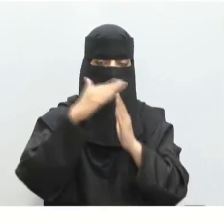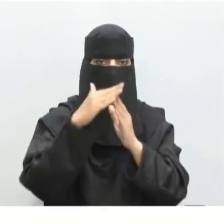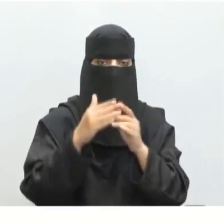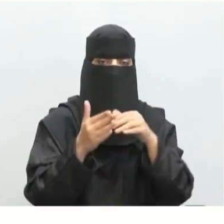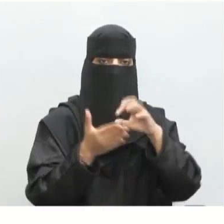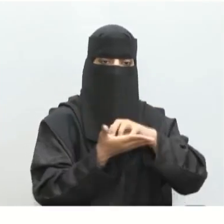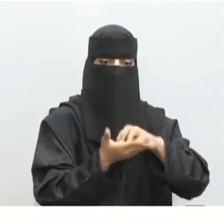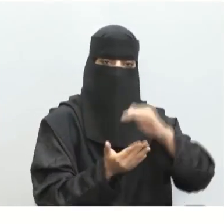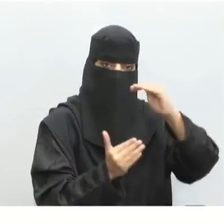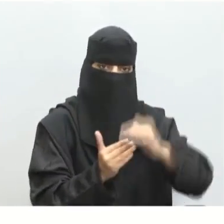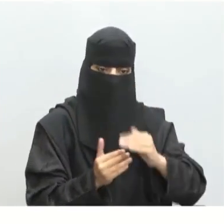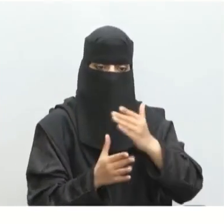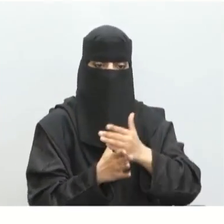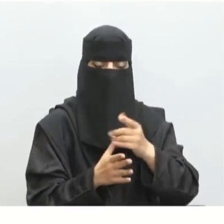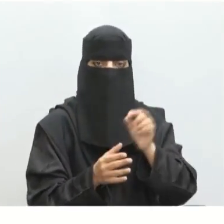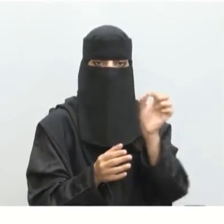تقارب خطوط